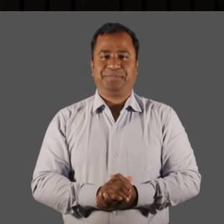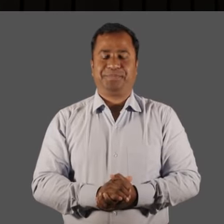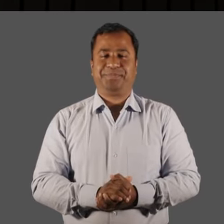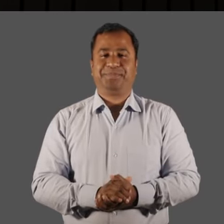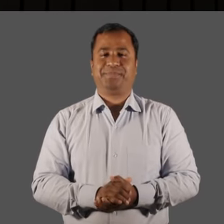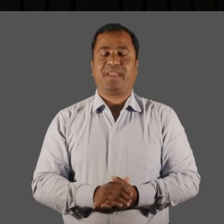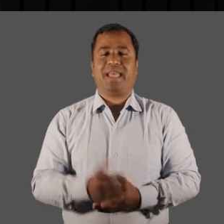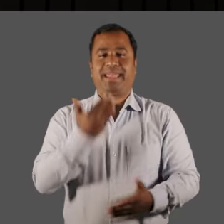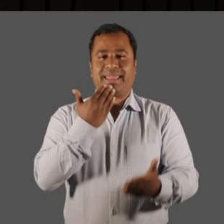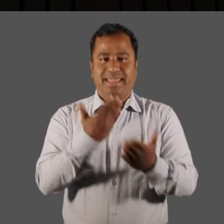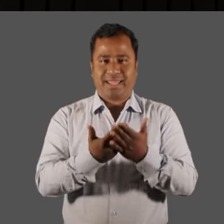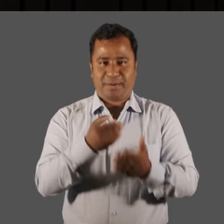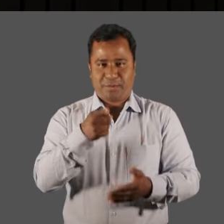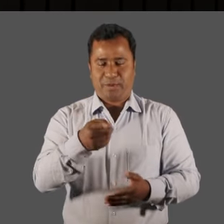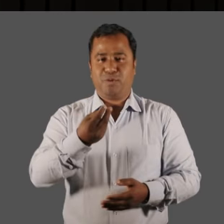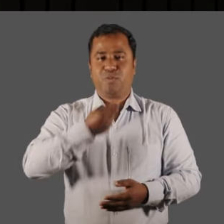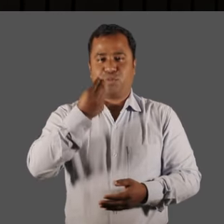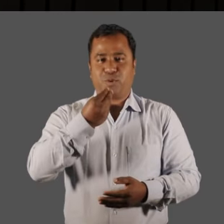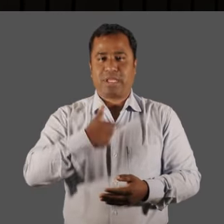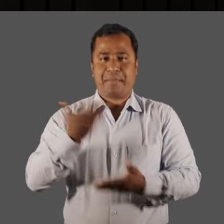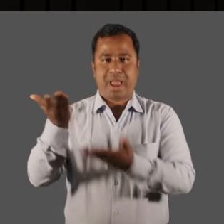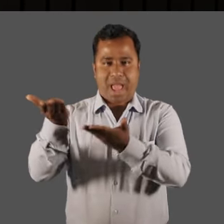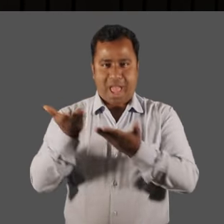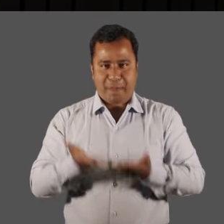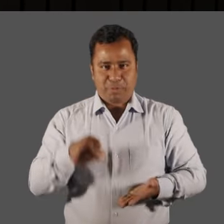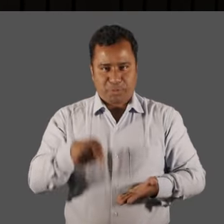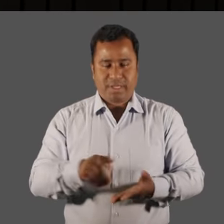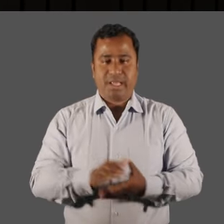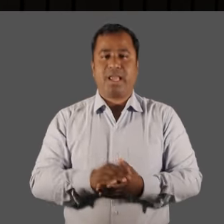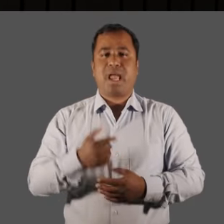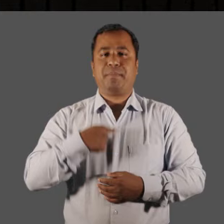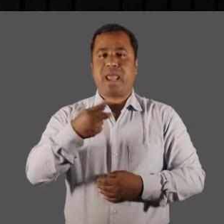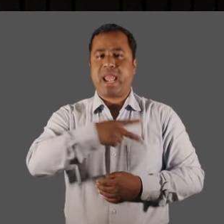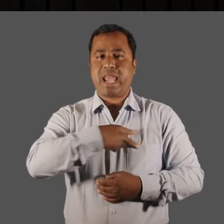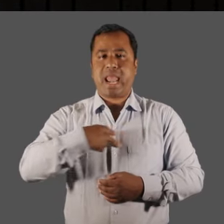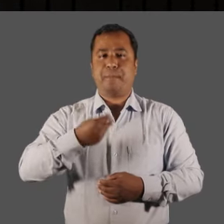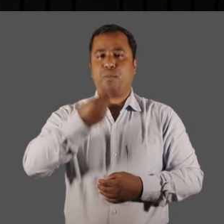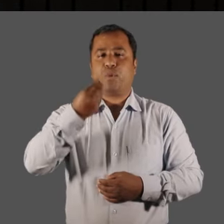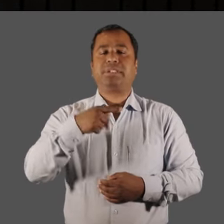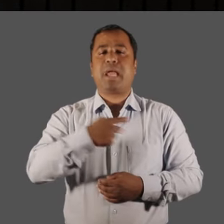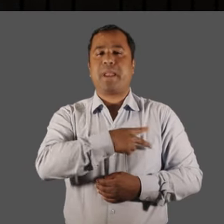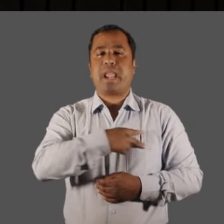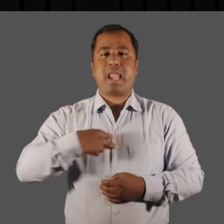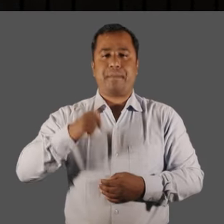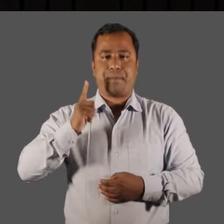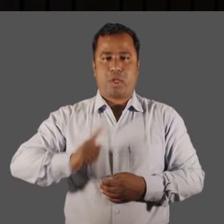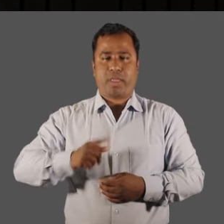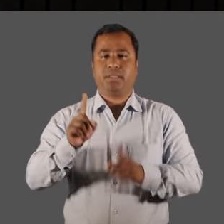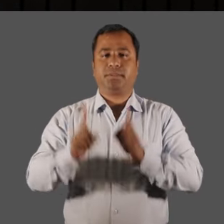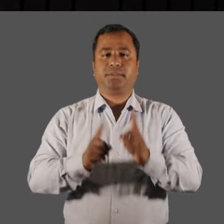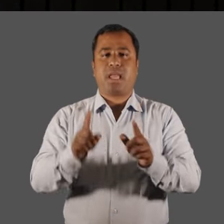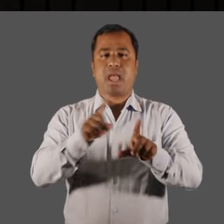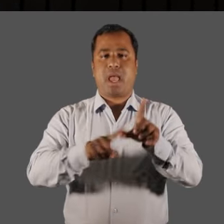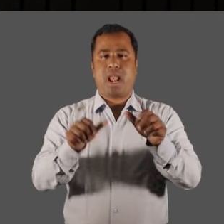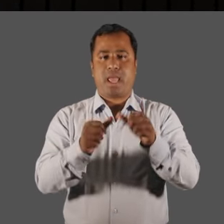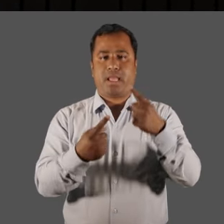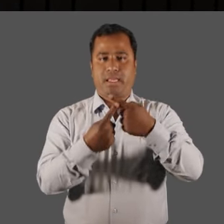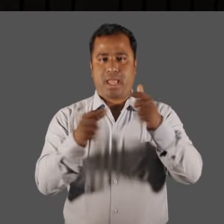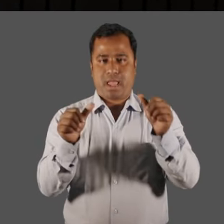শাহিদ ভাই, আপনাকে ধন্যবাদ আপনার পডকাস্টে আমাকে আমন্ত্রণ জানানোর জন্য। আপনি আমার নাম বলছিলেন, আমি আরাফাত সুলতানা লতা। আমার